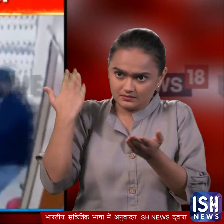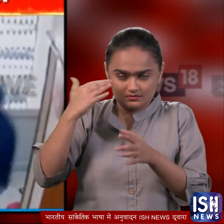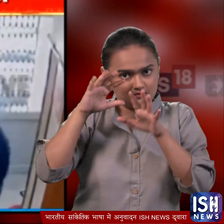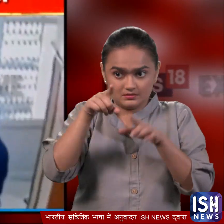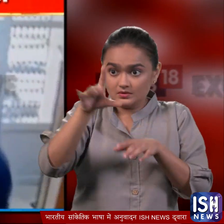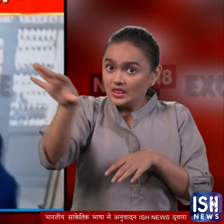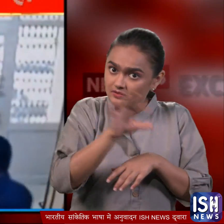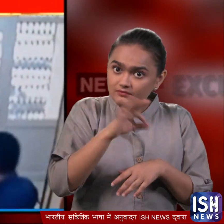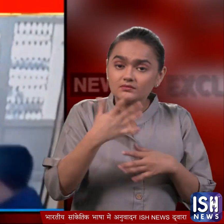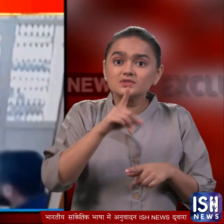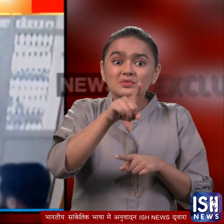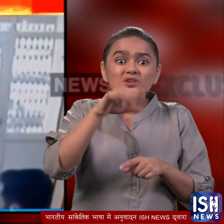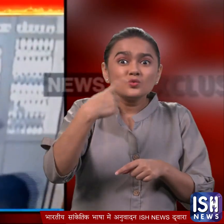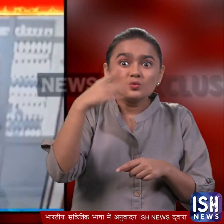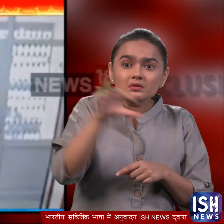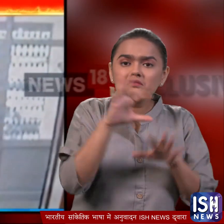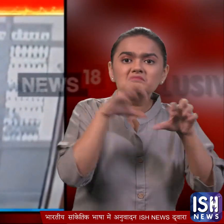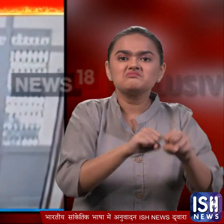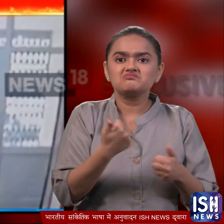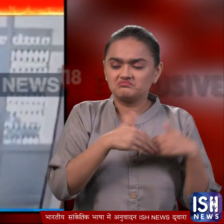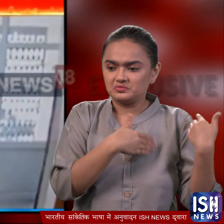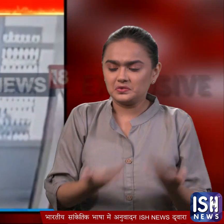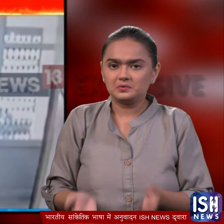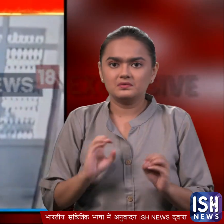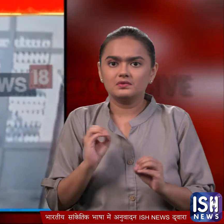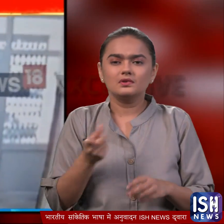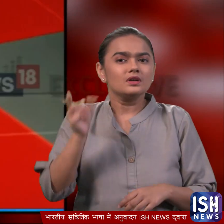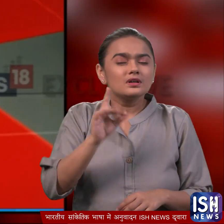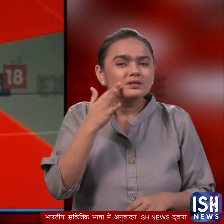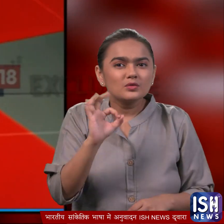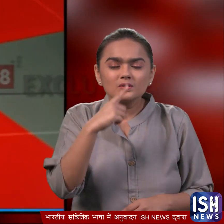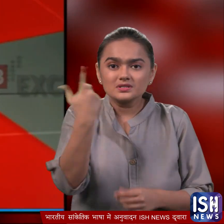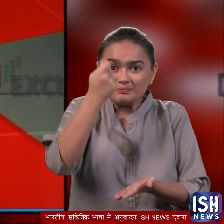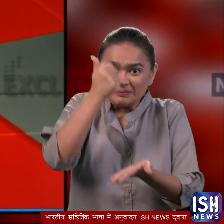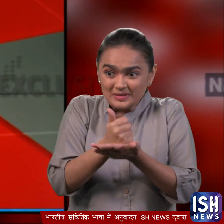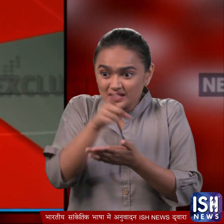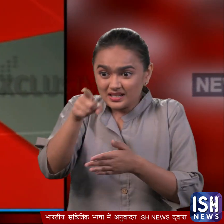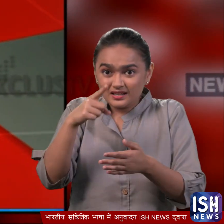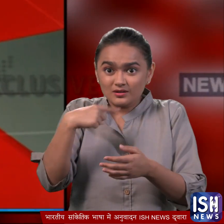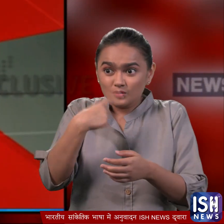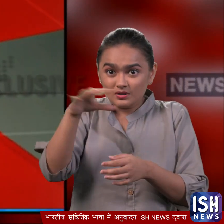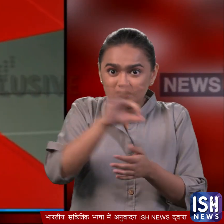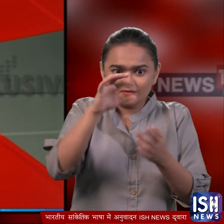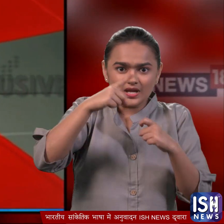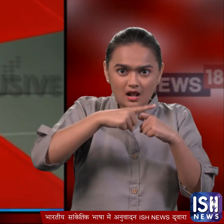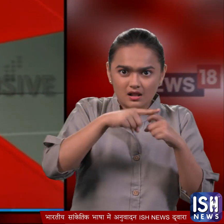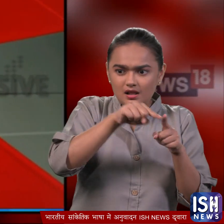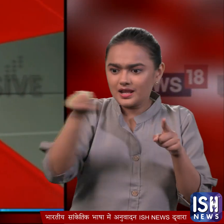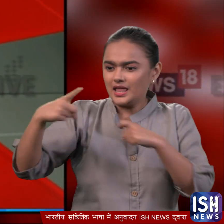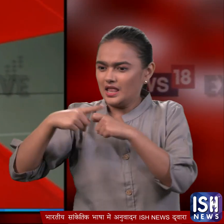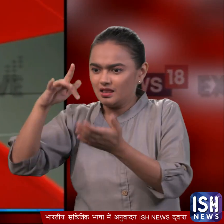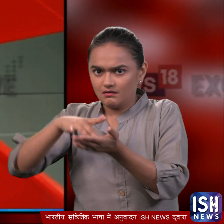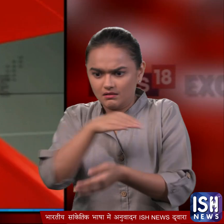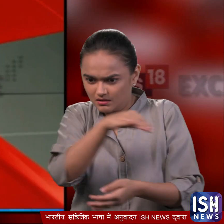को मंगलवार को अंजाम दिया गया, लेकिन लुटेरे अब भी पुलिस की पकड़ में नहीं आए। सौभाग्य की बात है कि जिस बैंक में लूट हुई वो करनाल